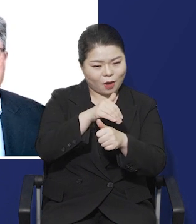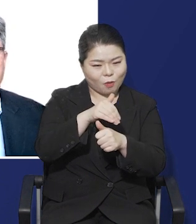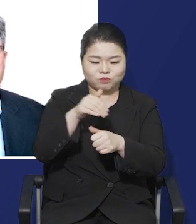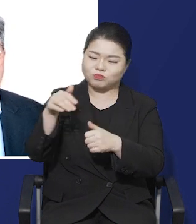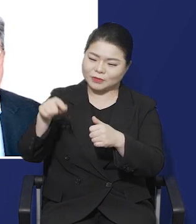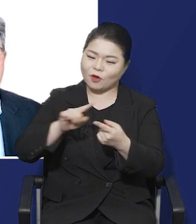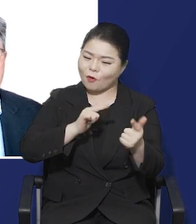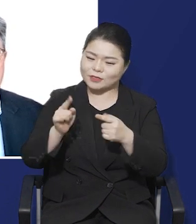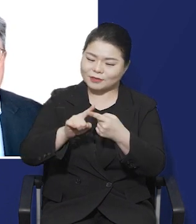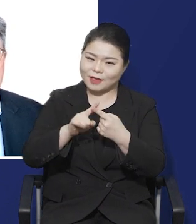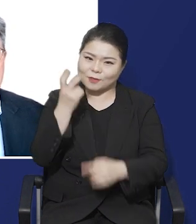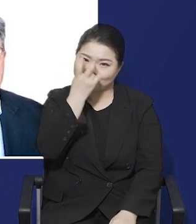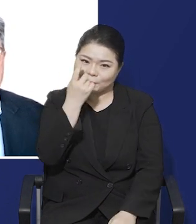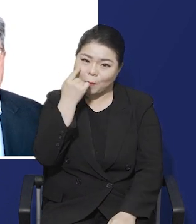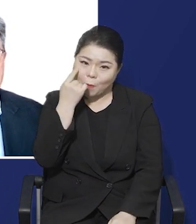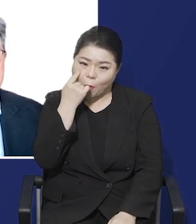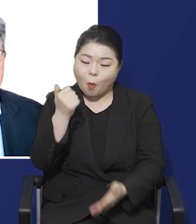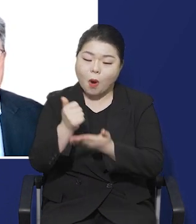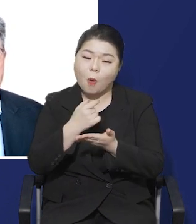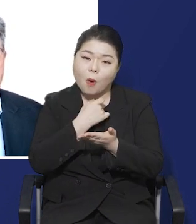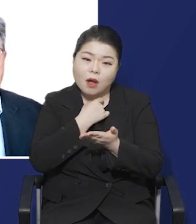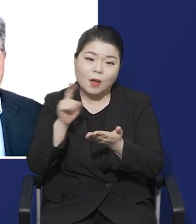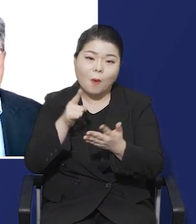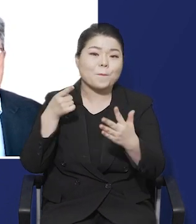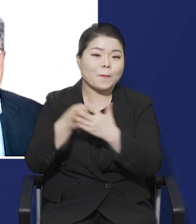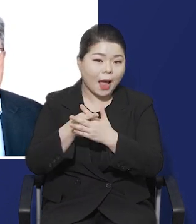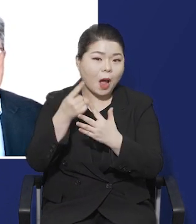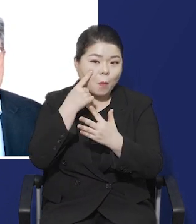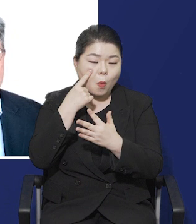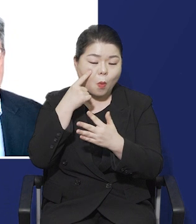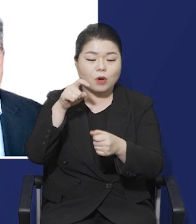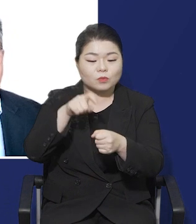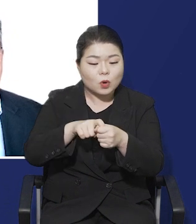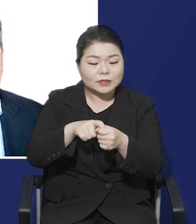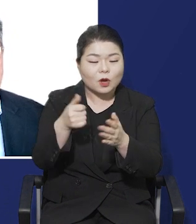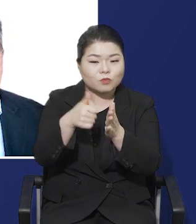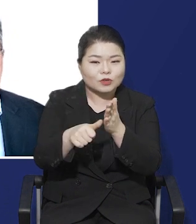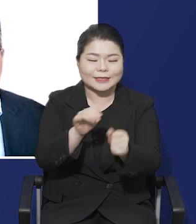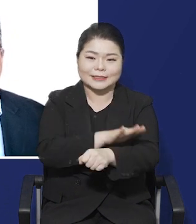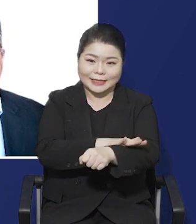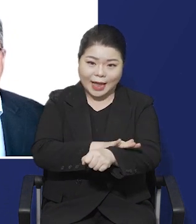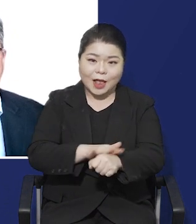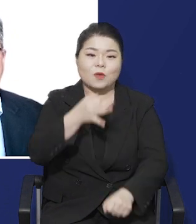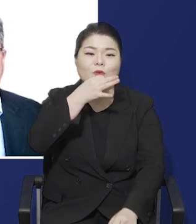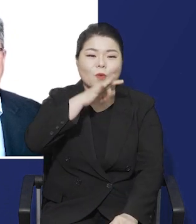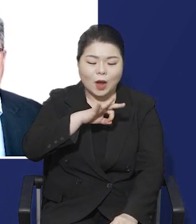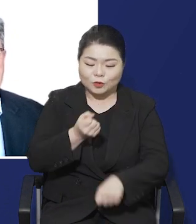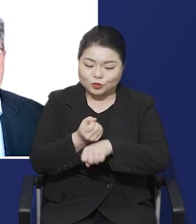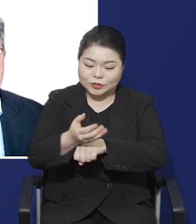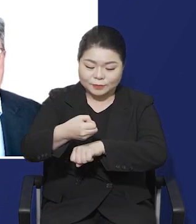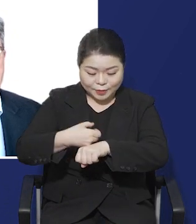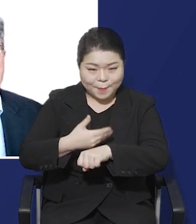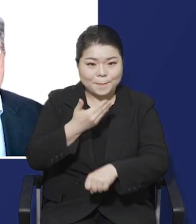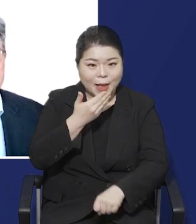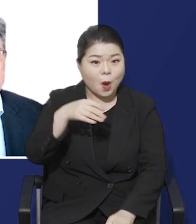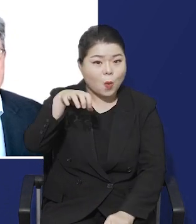조사하고 고객이 원하는 바를 파악을 해서 목적 상품을 가장 효율적으로 수출입할 수 있는